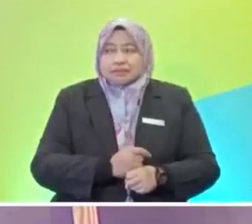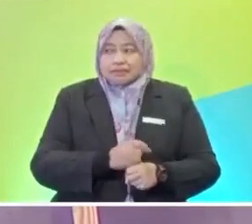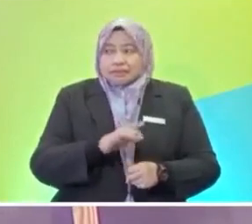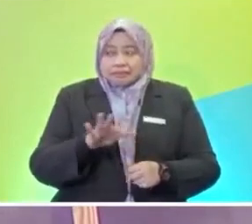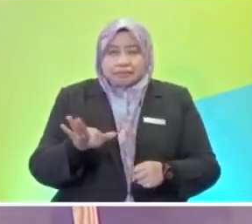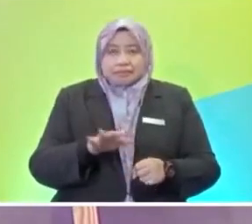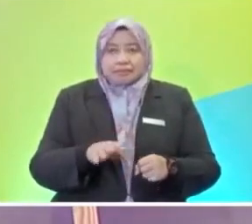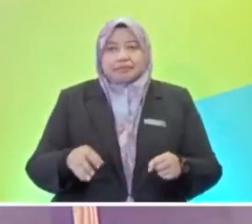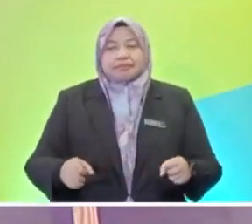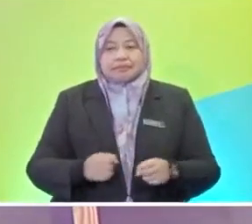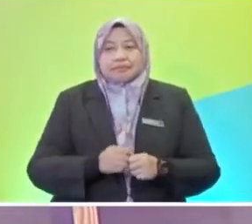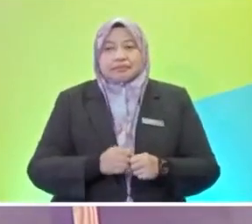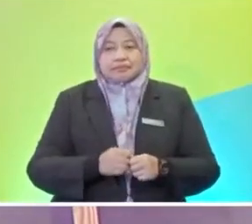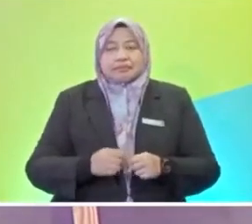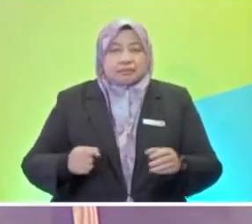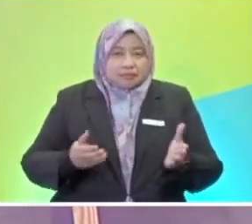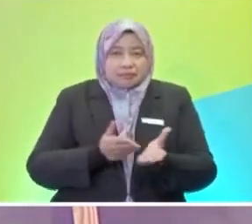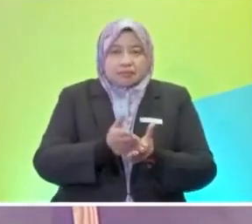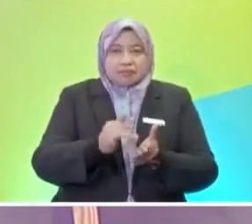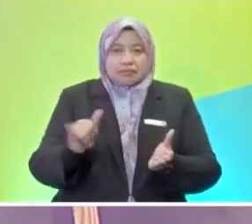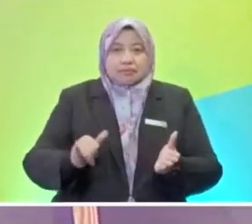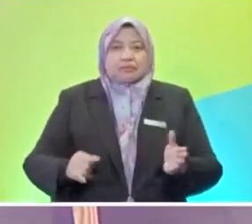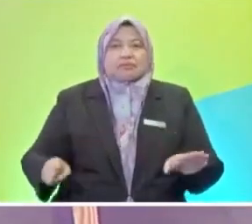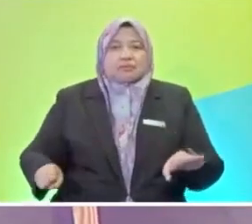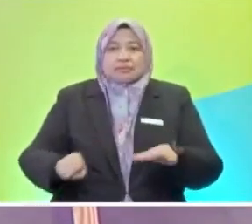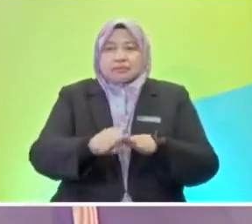dan seterusnya segitiga